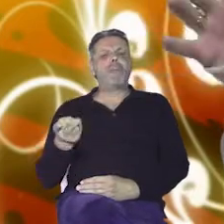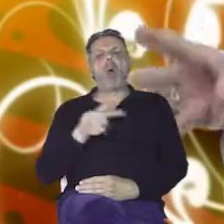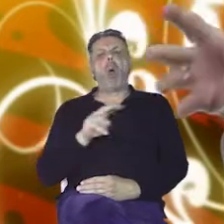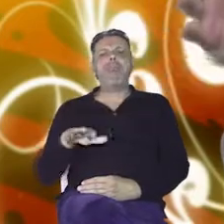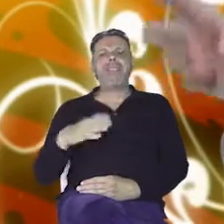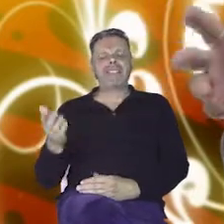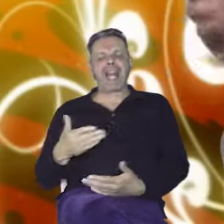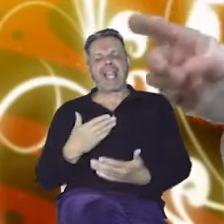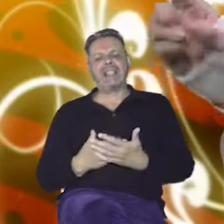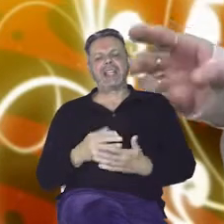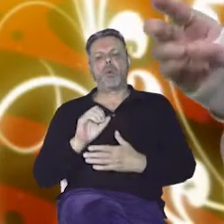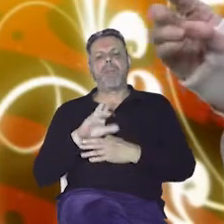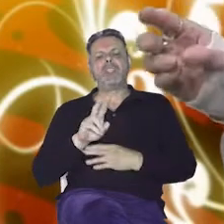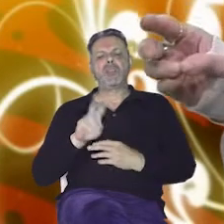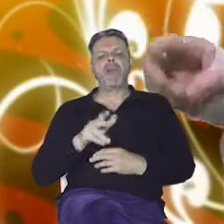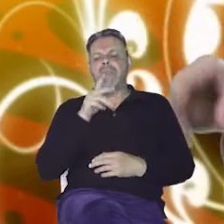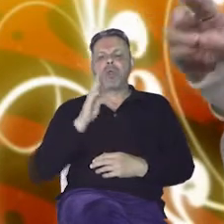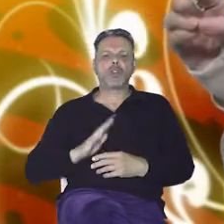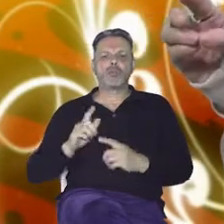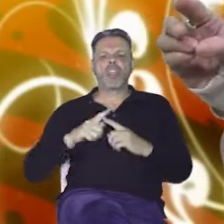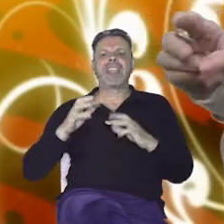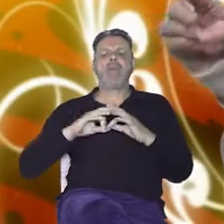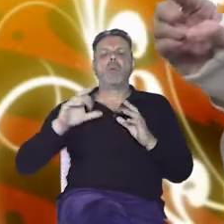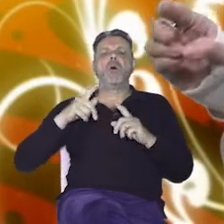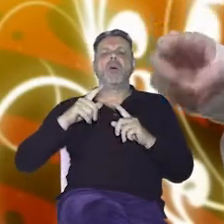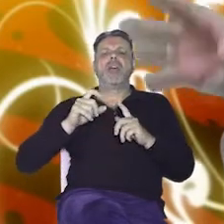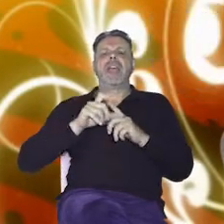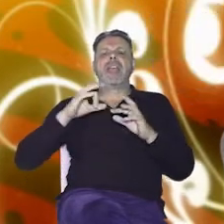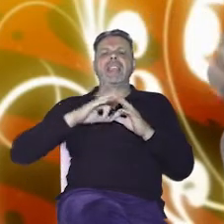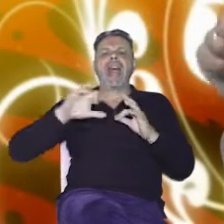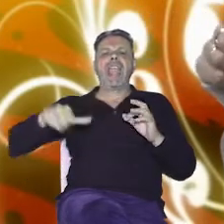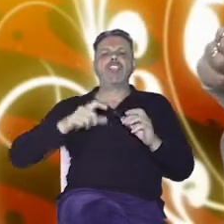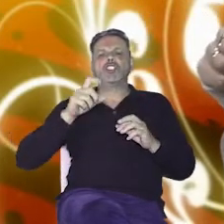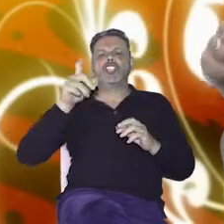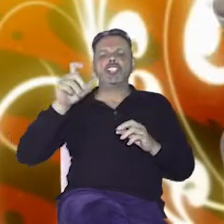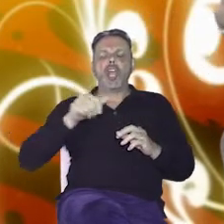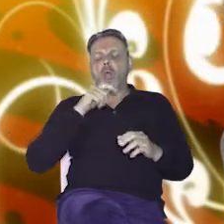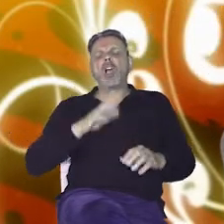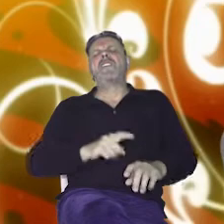u emisiji imam i gospođu Tajanu Dajčić koja se već odavno bori sa